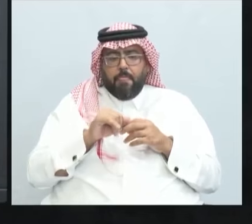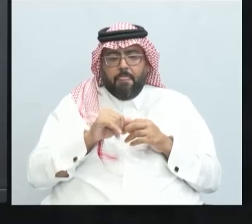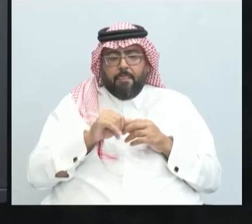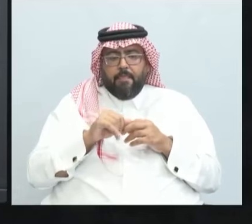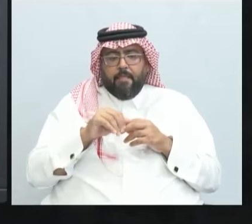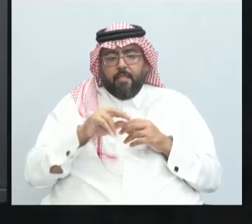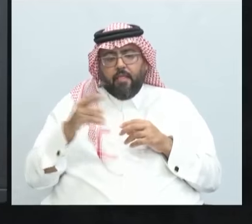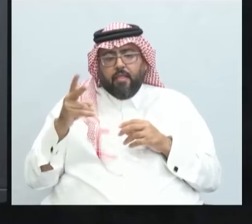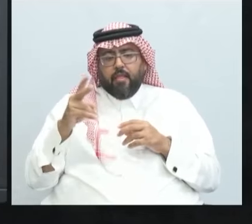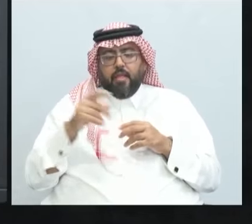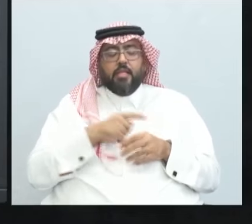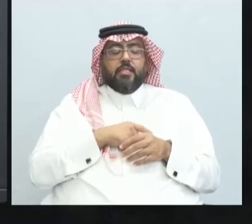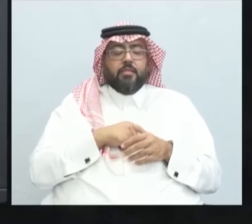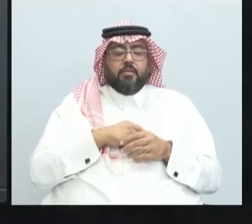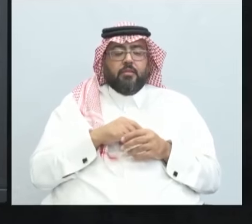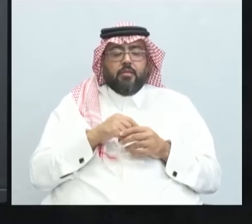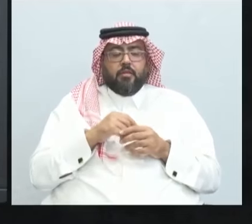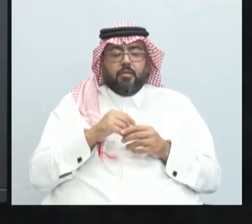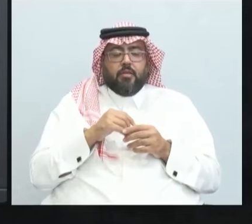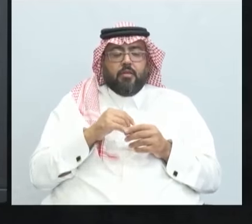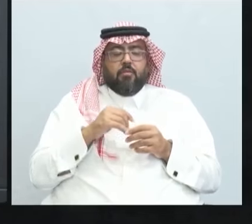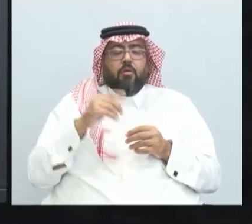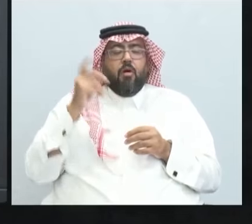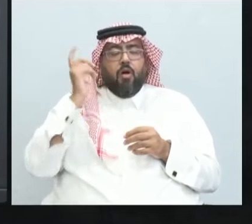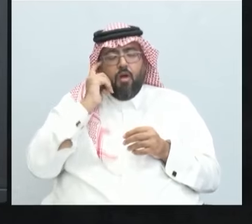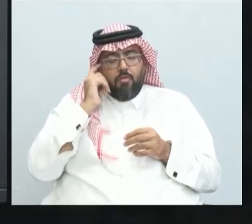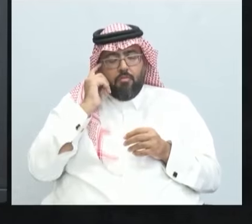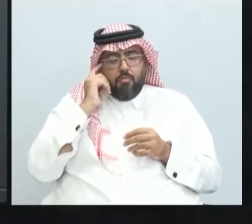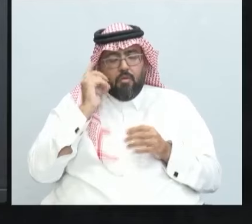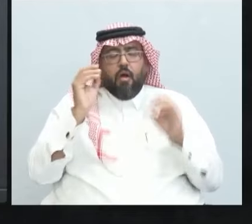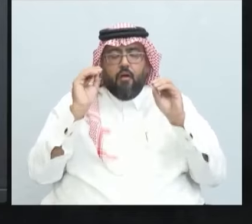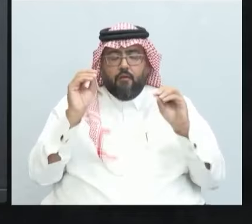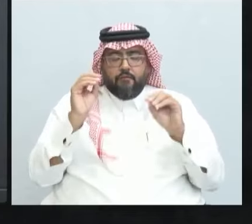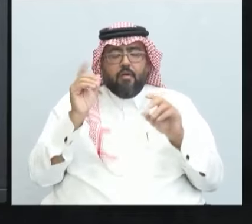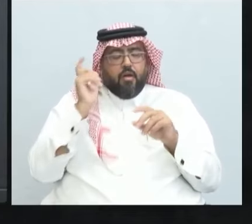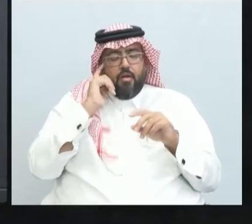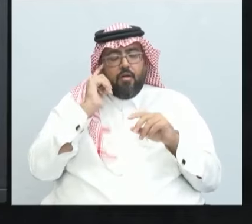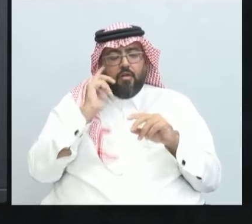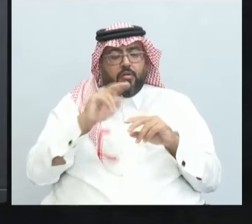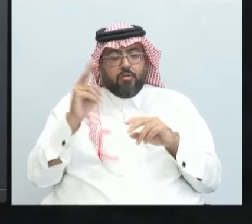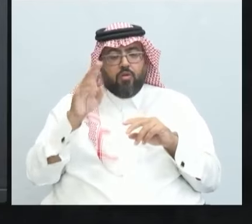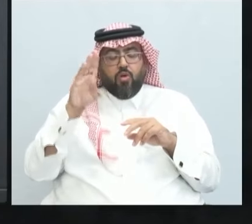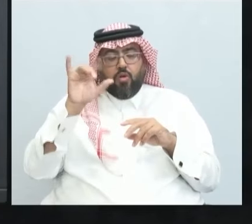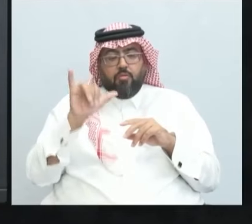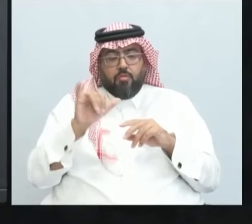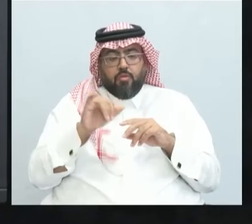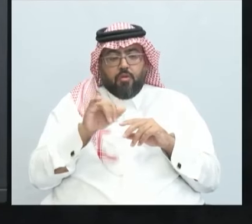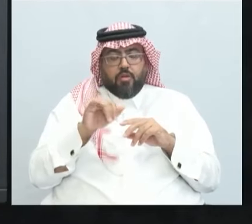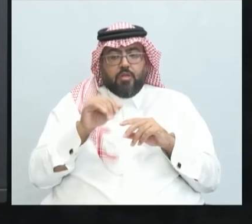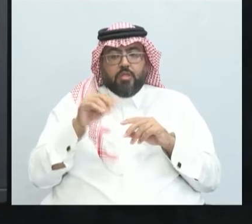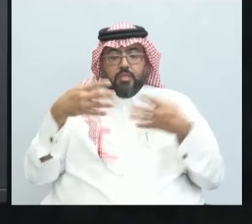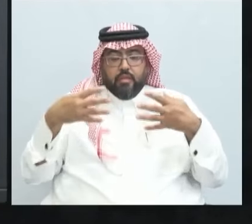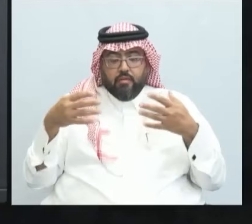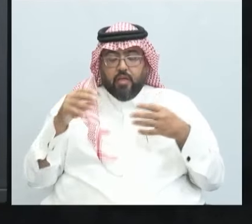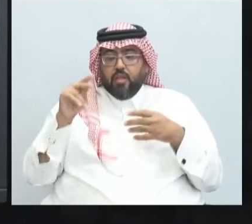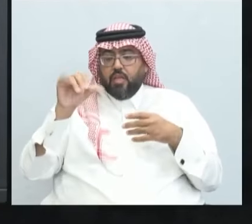الذي انها سميت طبعا هم عندهم علم نحن رددنا على ذك وعرفنا انهم ليسوا كلهم ايضا فيهم سفه وطيش وان